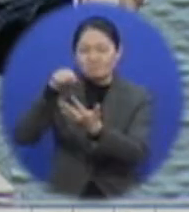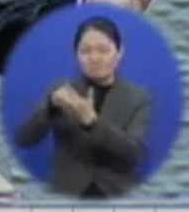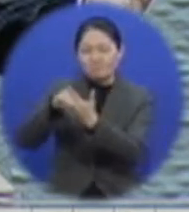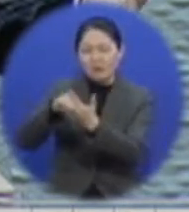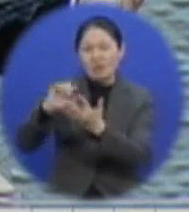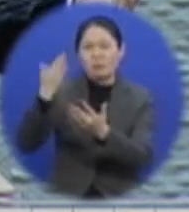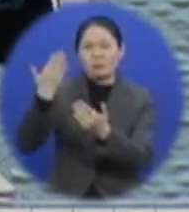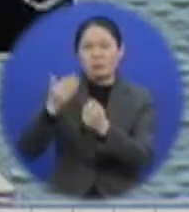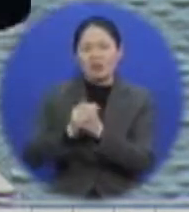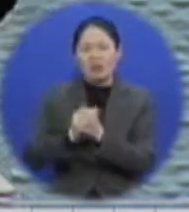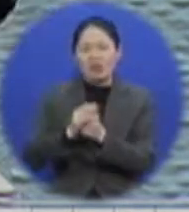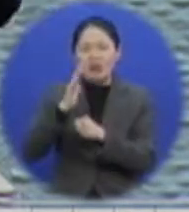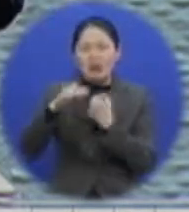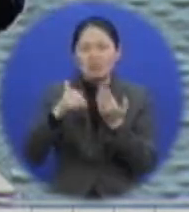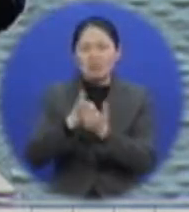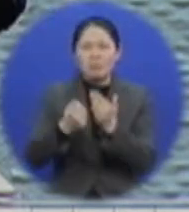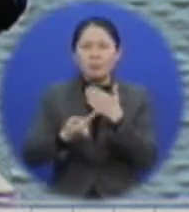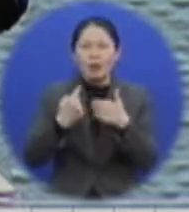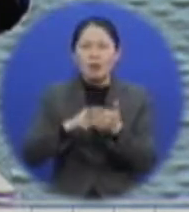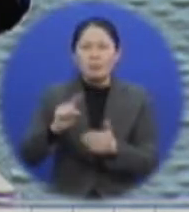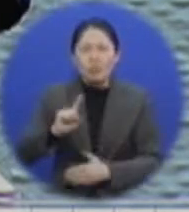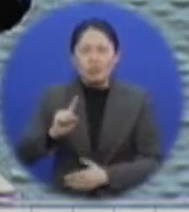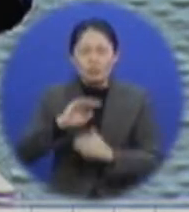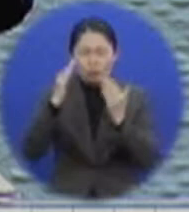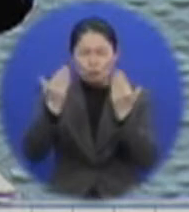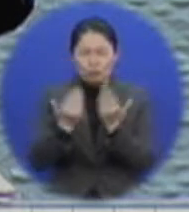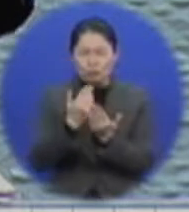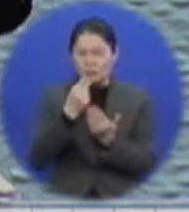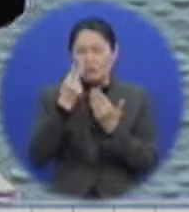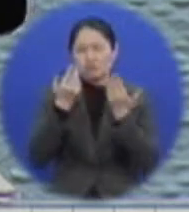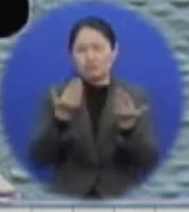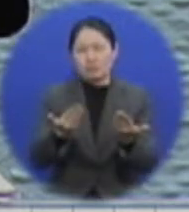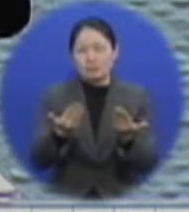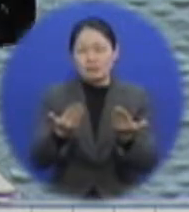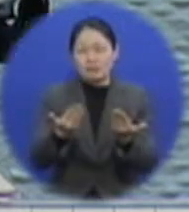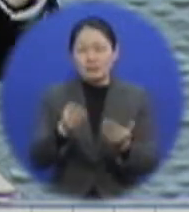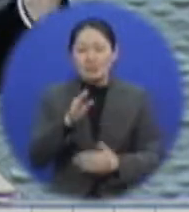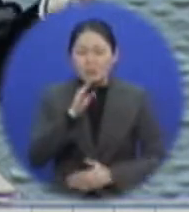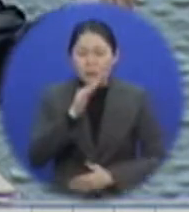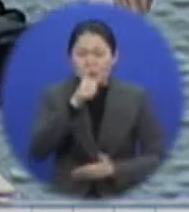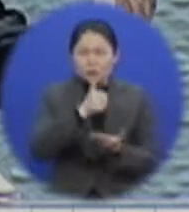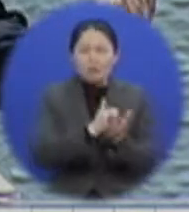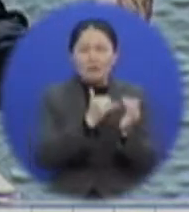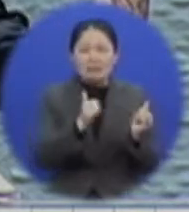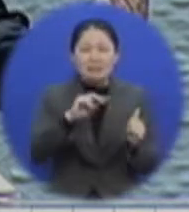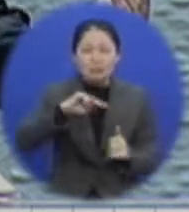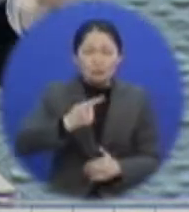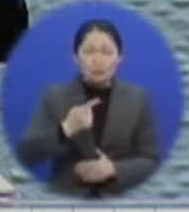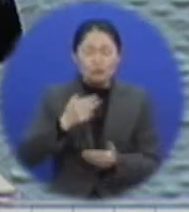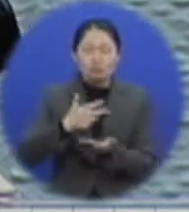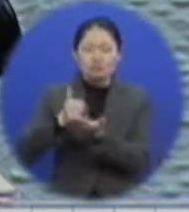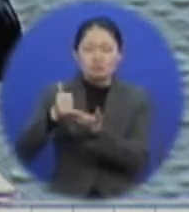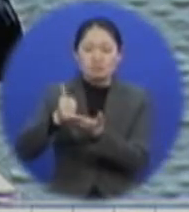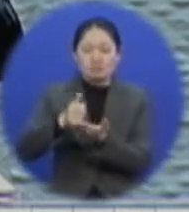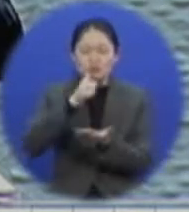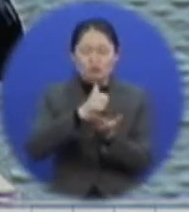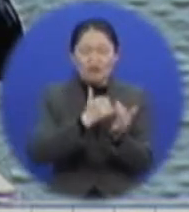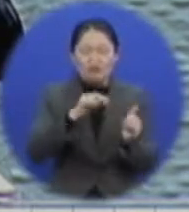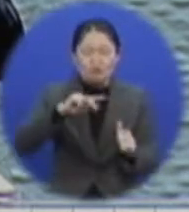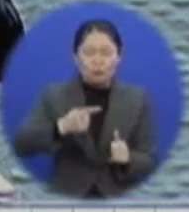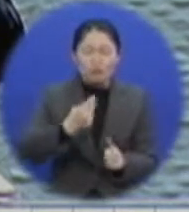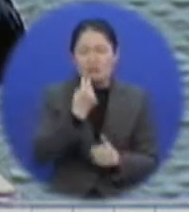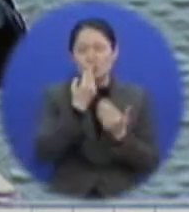마음은 다 살리는 겁니다 비록 그가 죄수가 도 주님은 그를 살려 내려고 하는